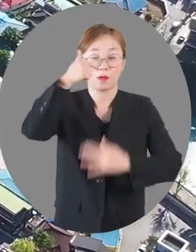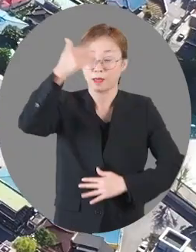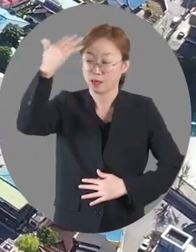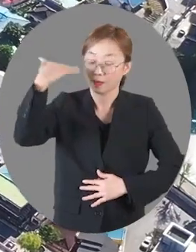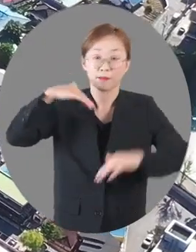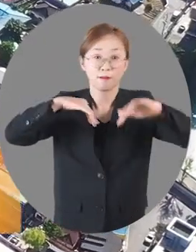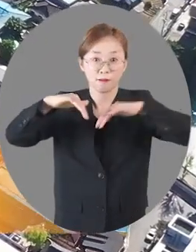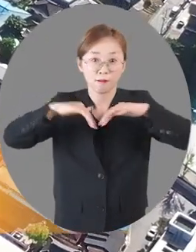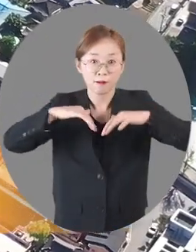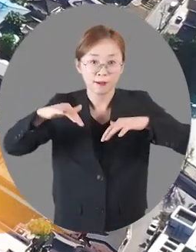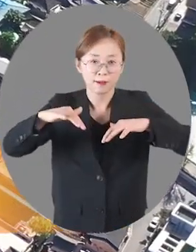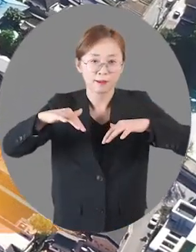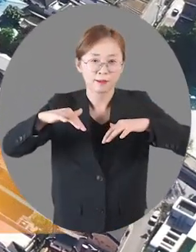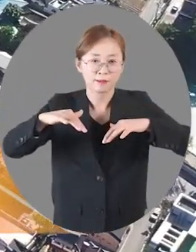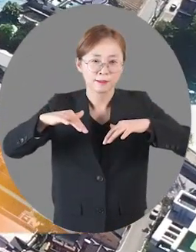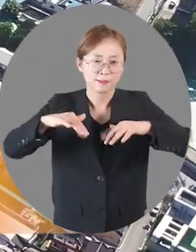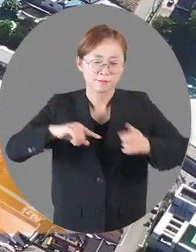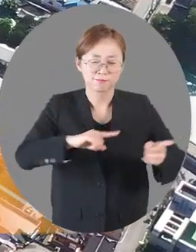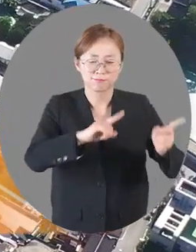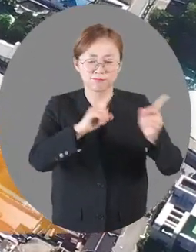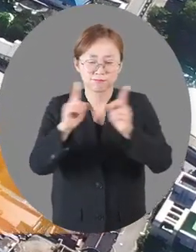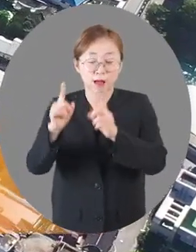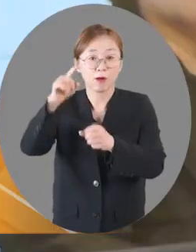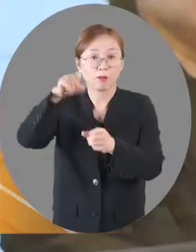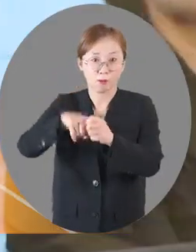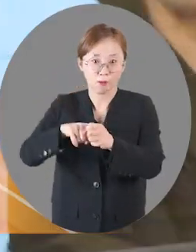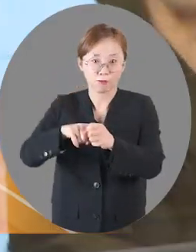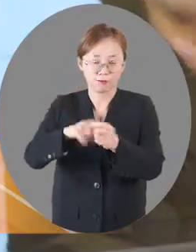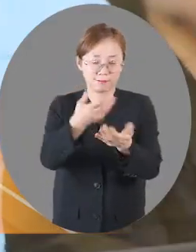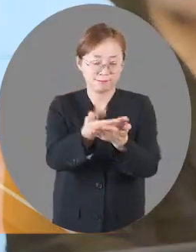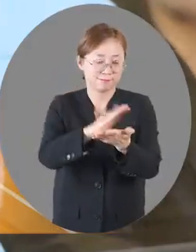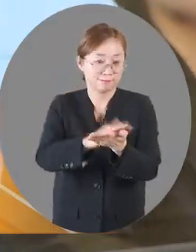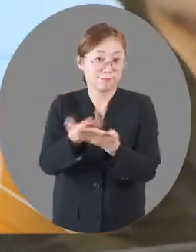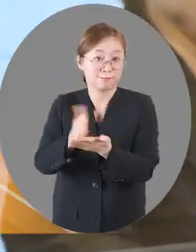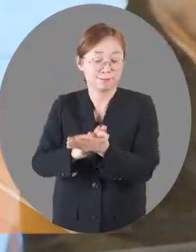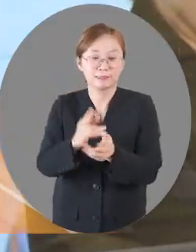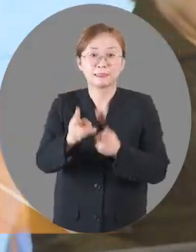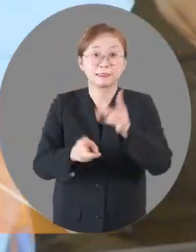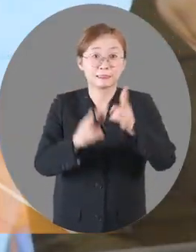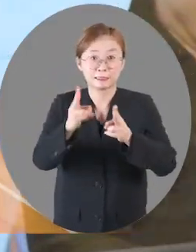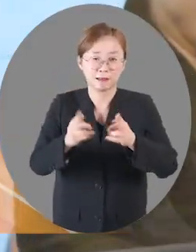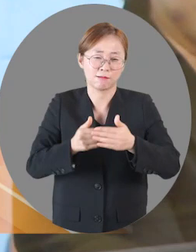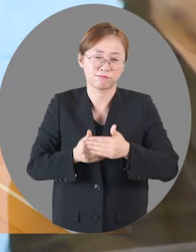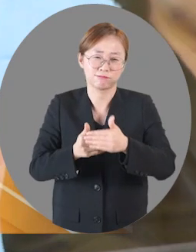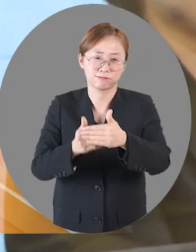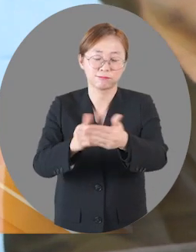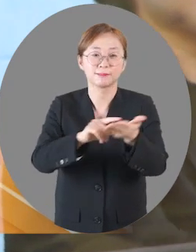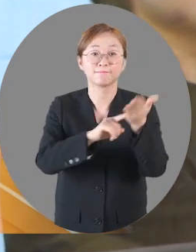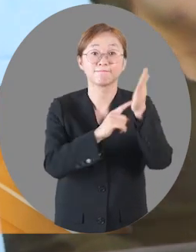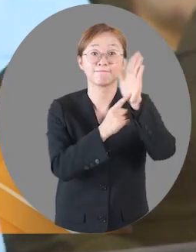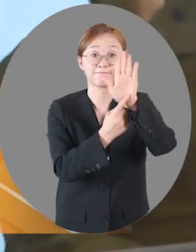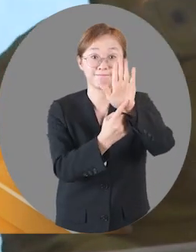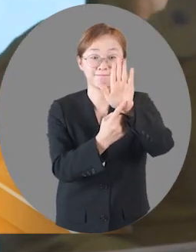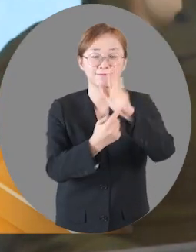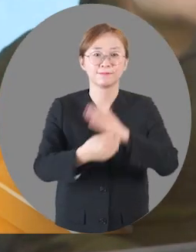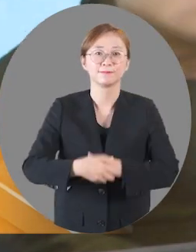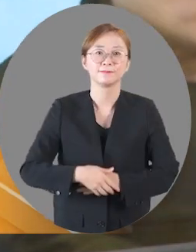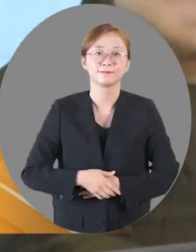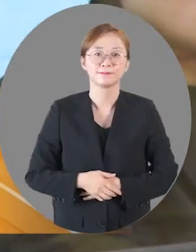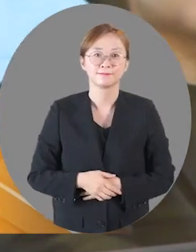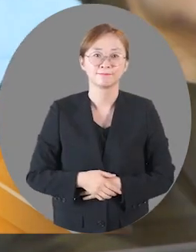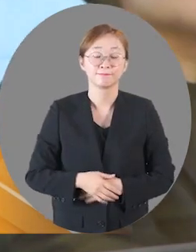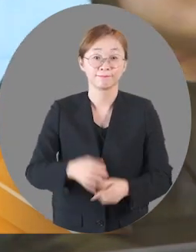공주시 원도심의 핵심 거점 공간을 키워나갈 도시재생 뉴딜 사업의 현황과 앞으로의 추진 계획이